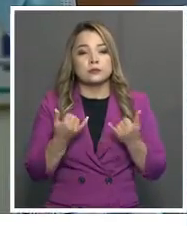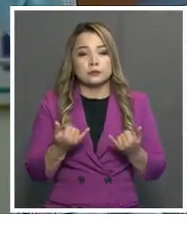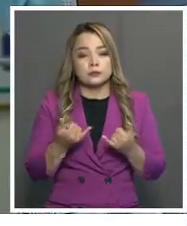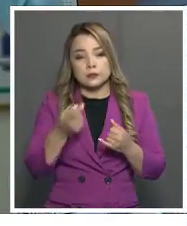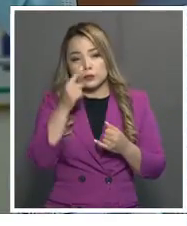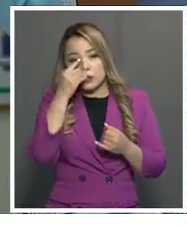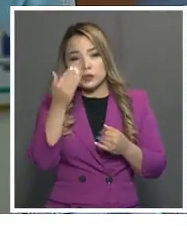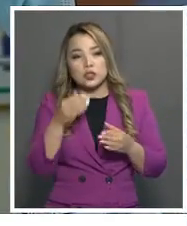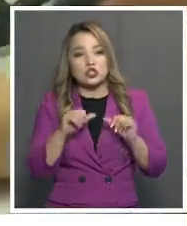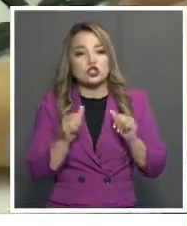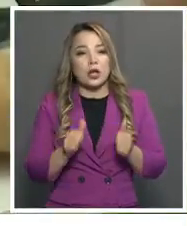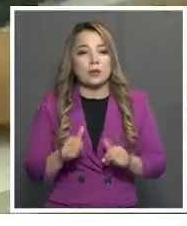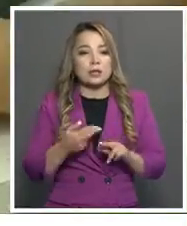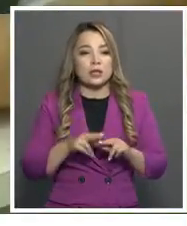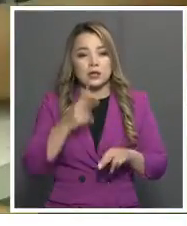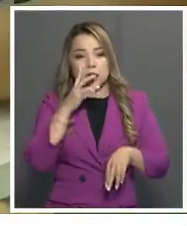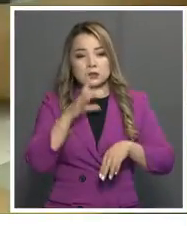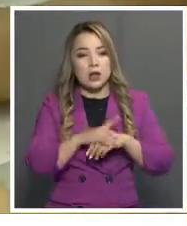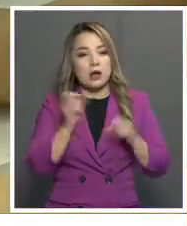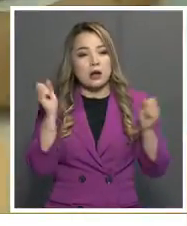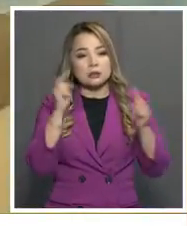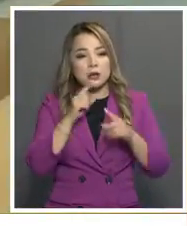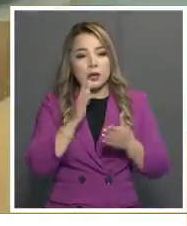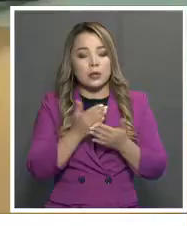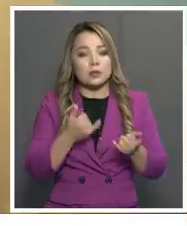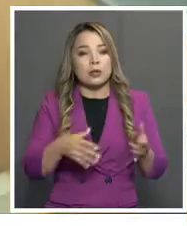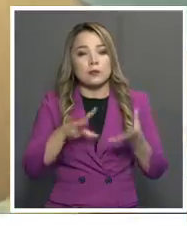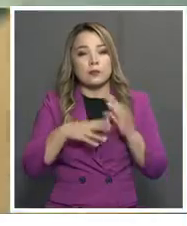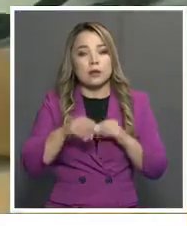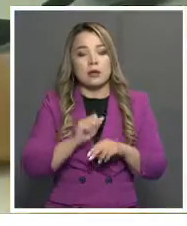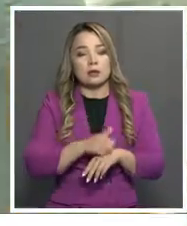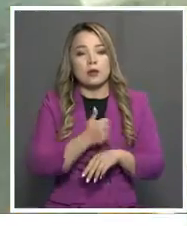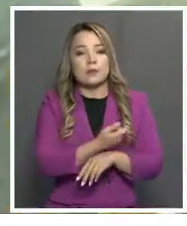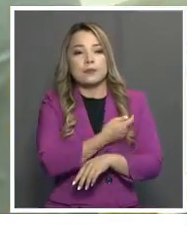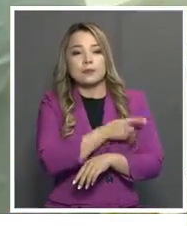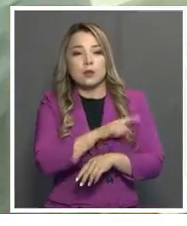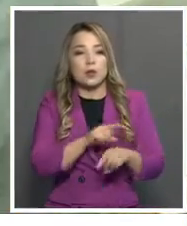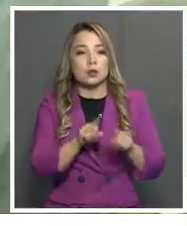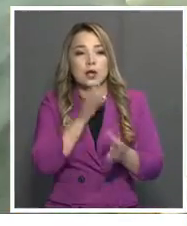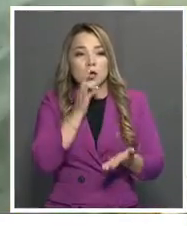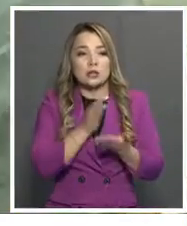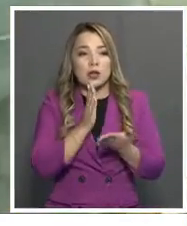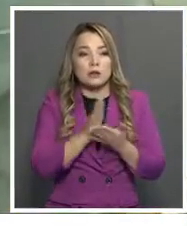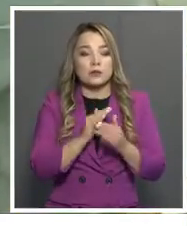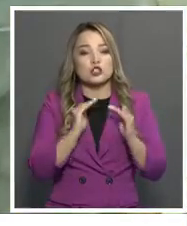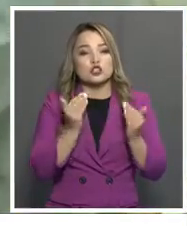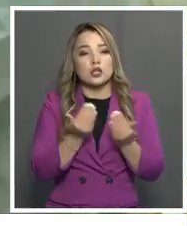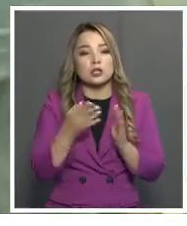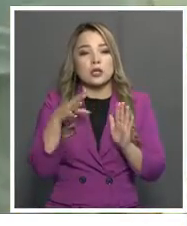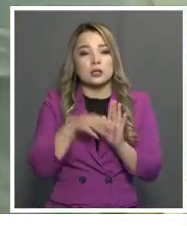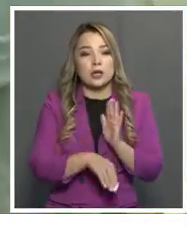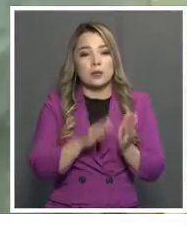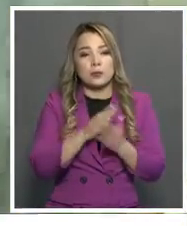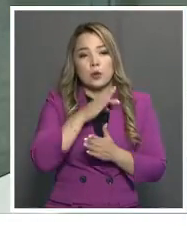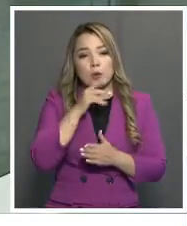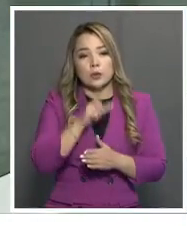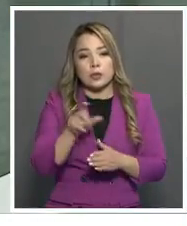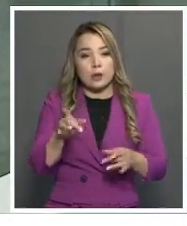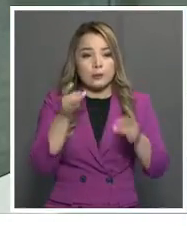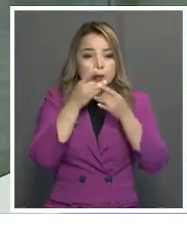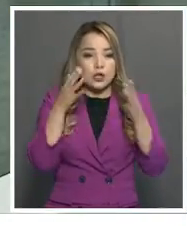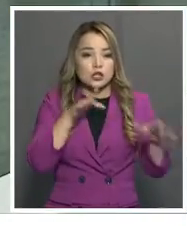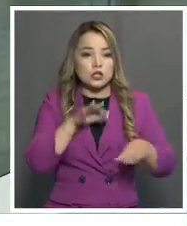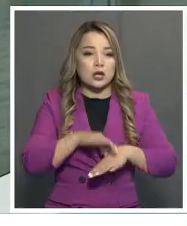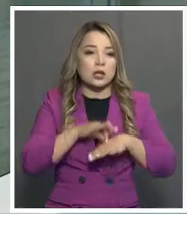жұқтыру көрсеткішіне сай өңір сары аймақта. Облыстың бас санитарлық дәрігерінің қаулысы бойынша шектеу енгізіліп, көпшілікке арналған мәдени